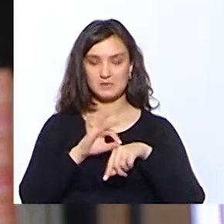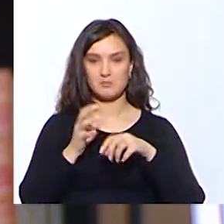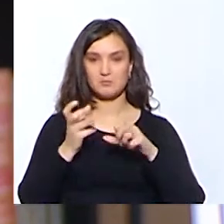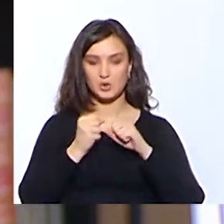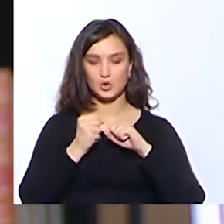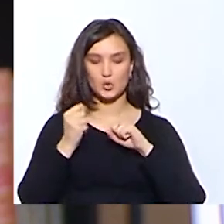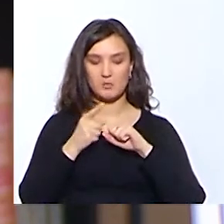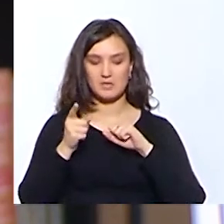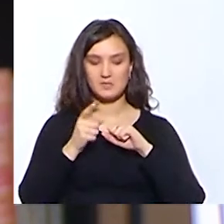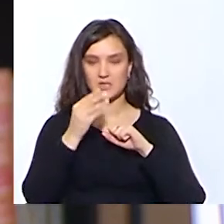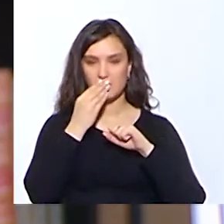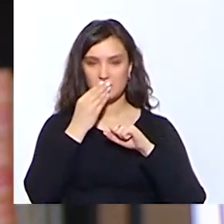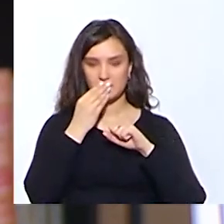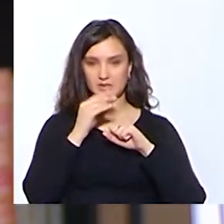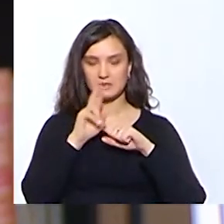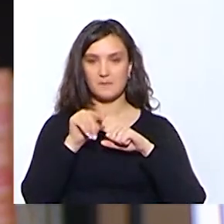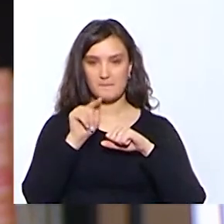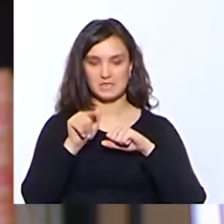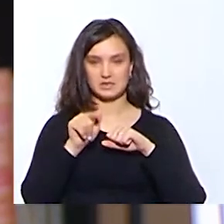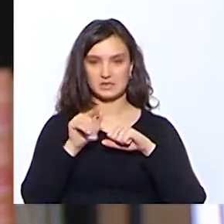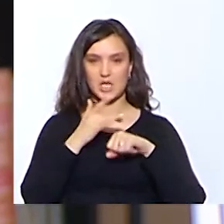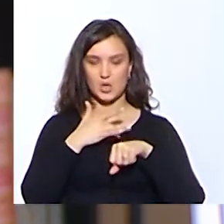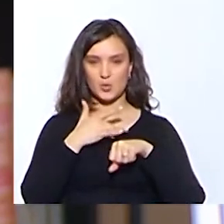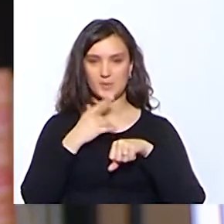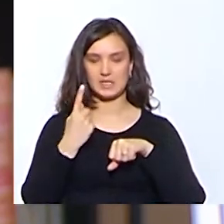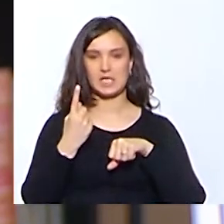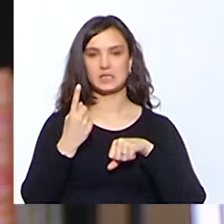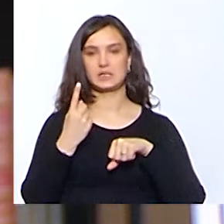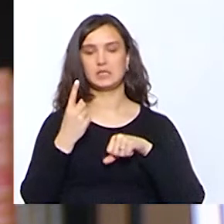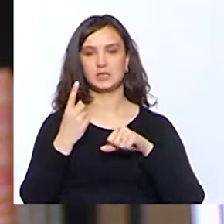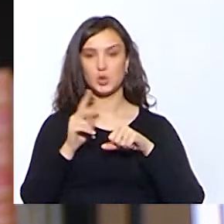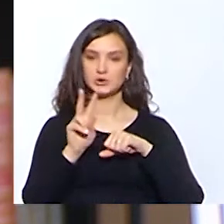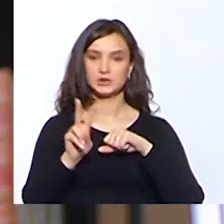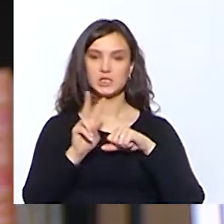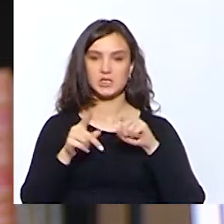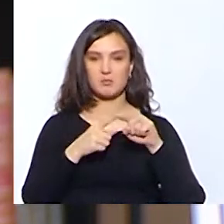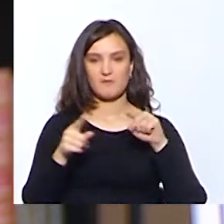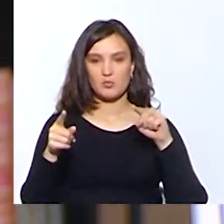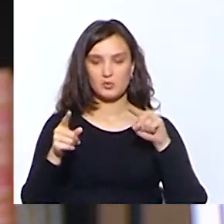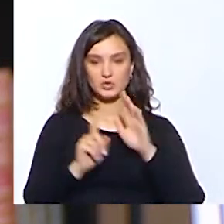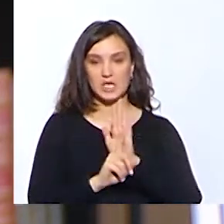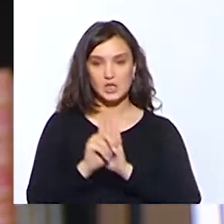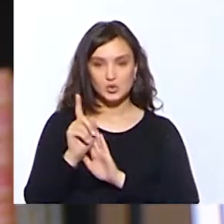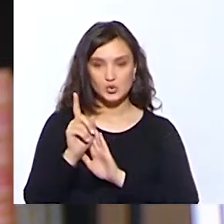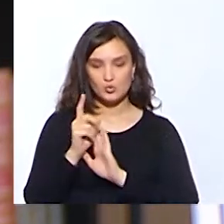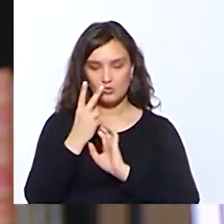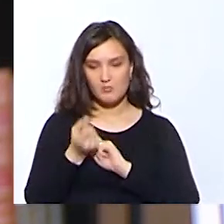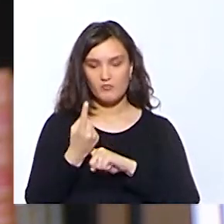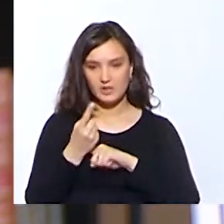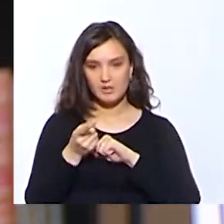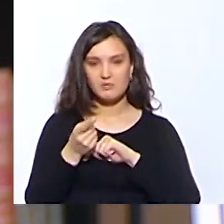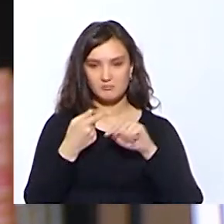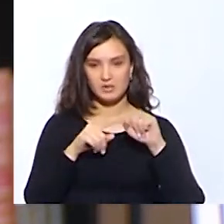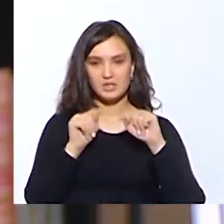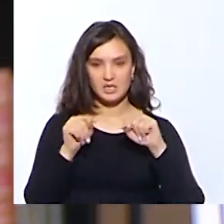მიიღო რომელიმე საკვები და მას დაახლოებით 1, მაქსიმუმ 2 საათის განმავლობაში დაეწყო გამოვლინებები,